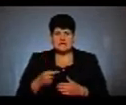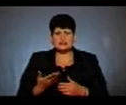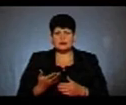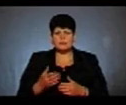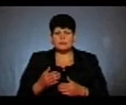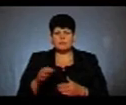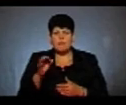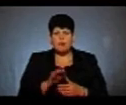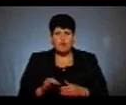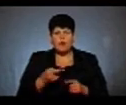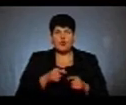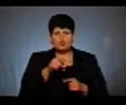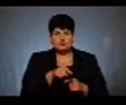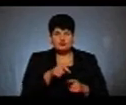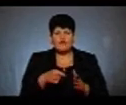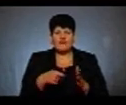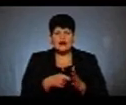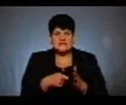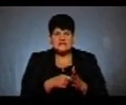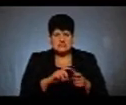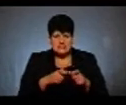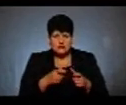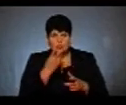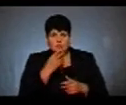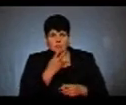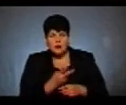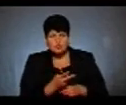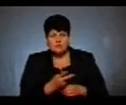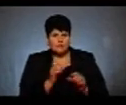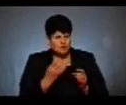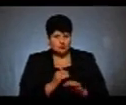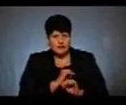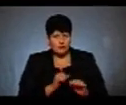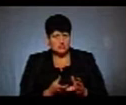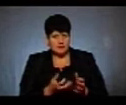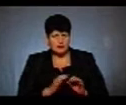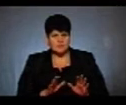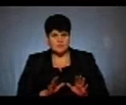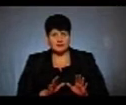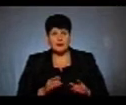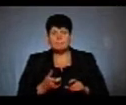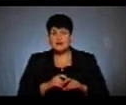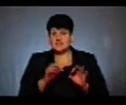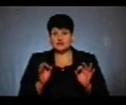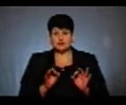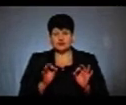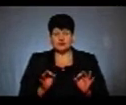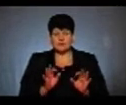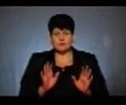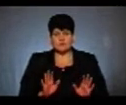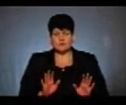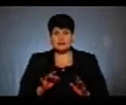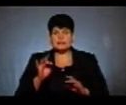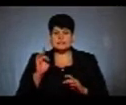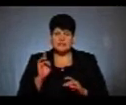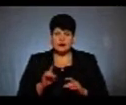про цю вакцину, коли вони зустрічають її? Тільки те, що її не можна торкатися? Більше нічого. Знають, що то,